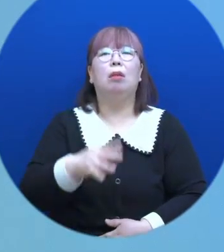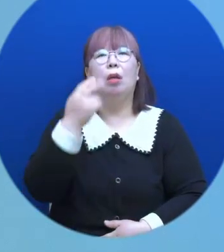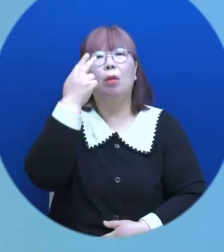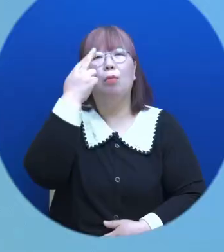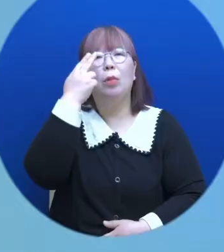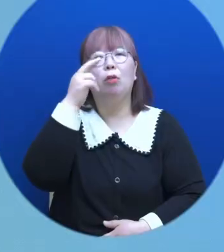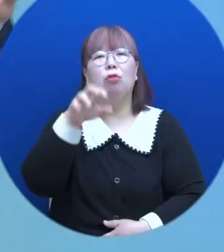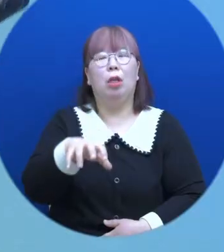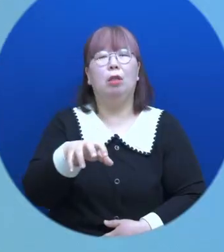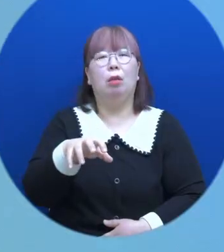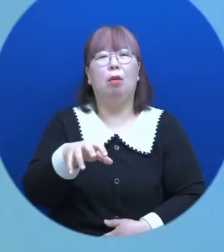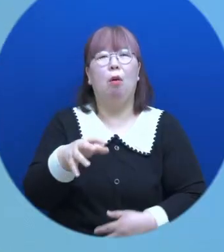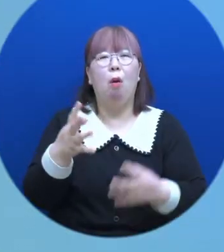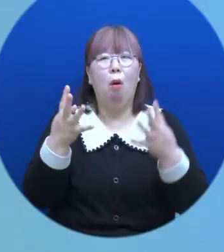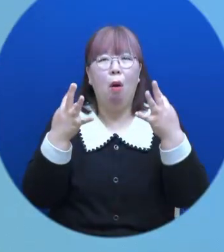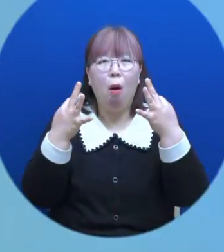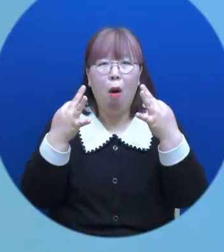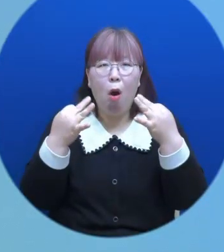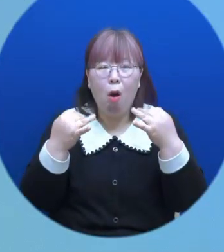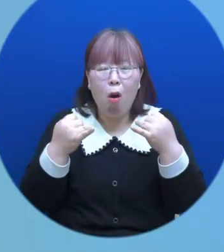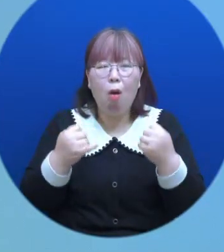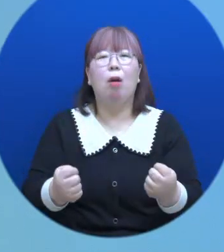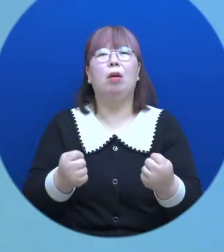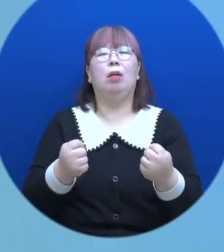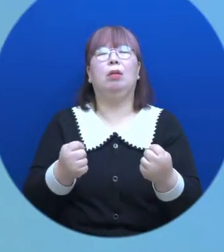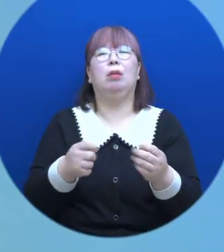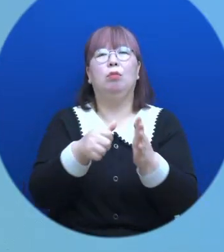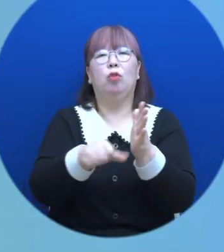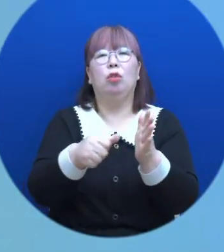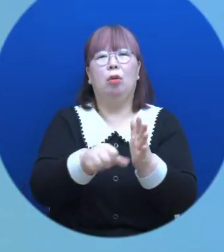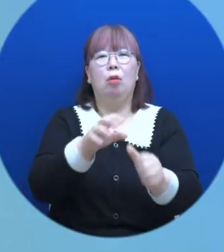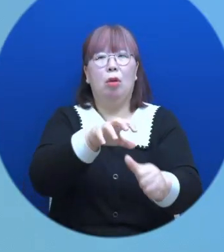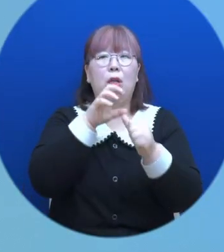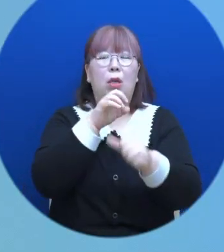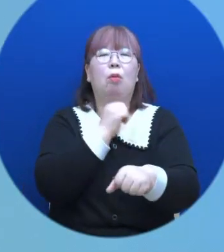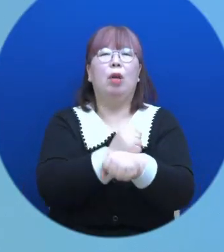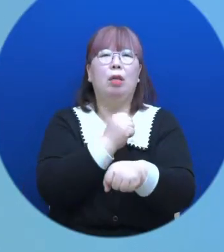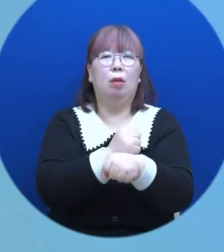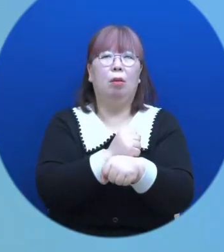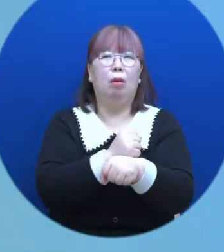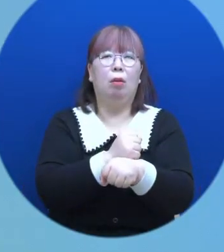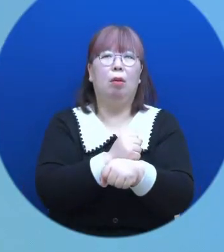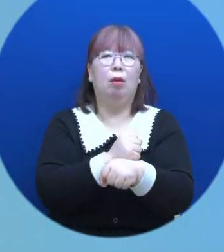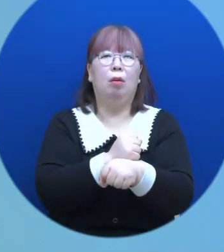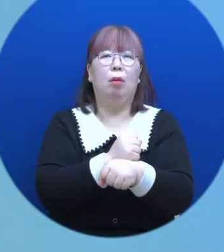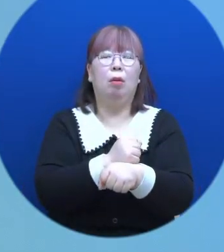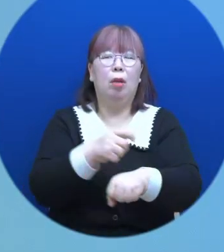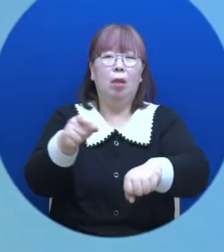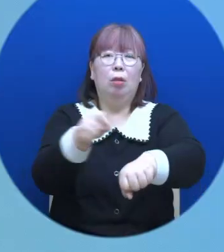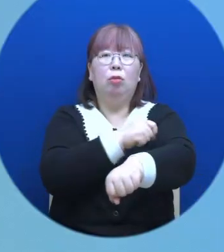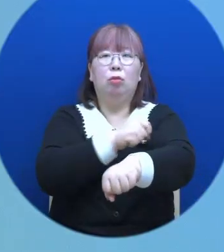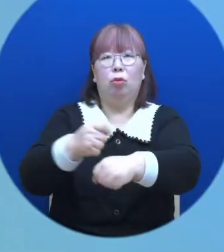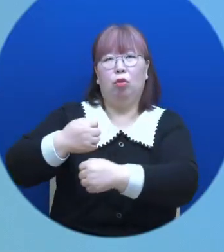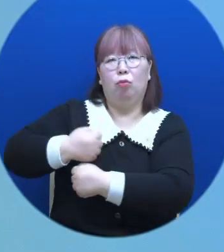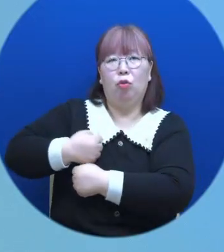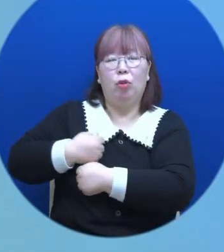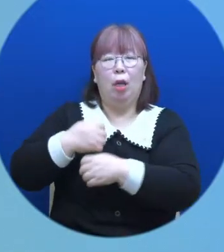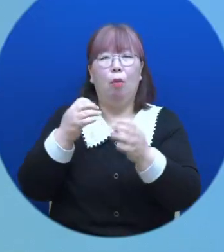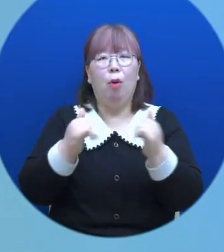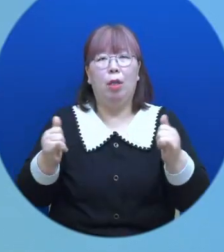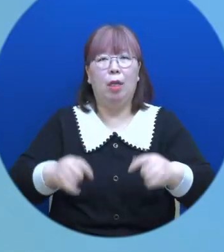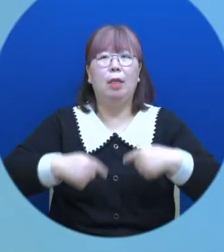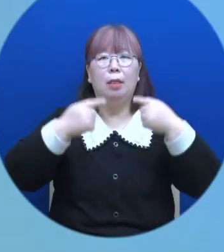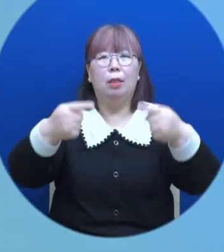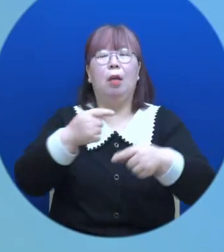미국에서는 엄청난 장비를 투자했죠. 특수 네이비실 부대원들이 거기에 참여를 하게